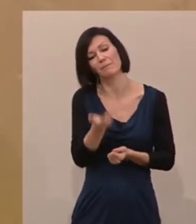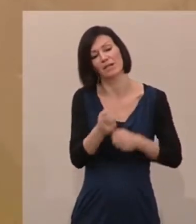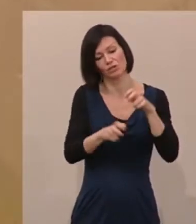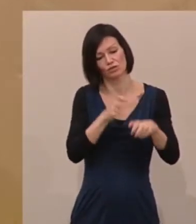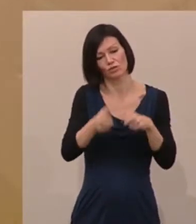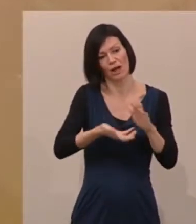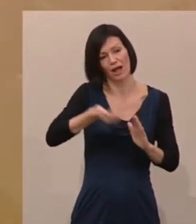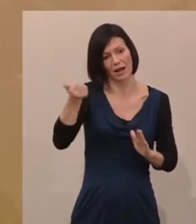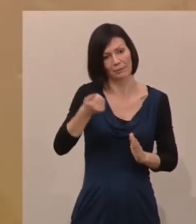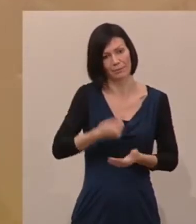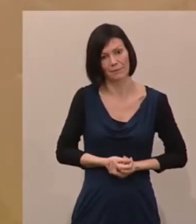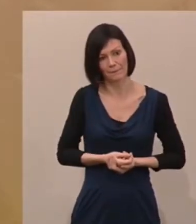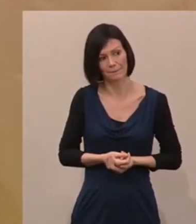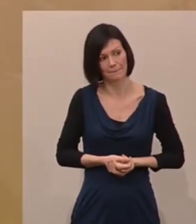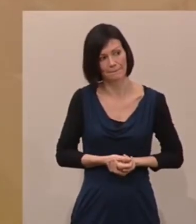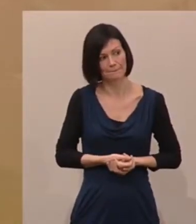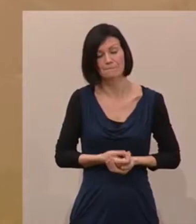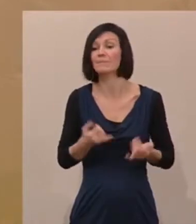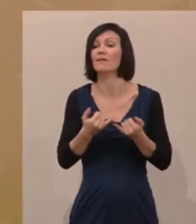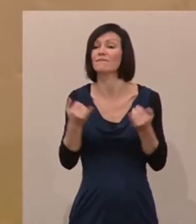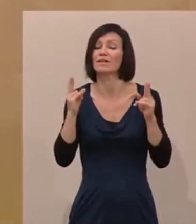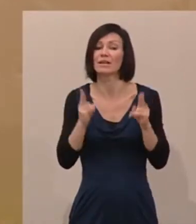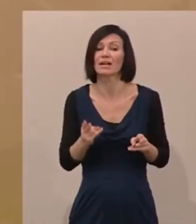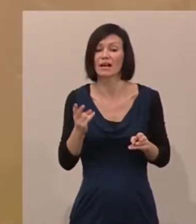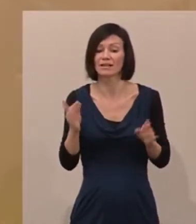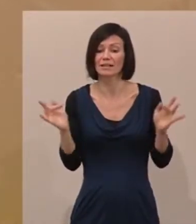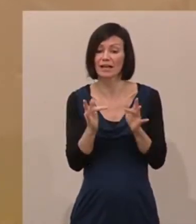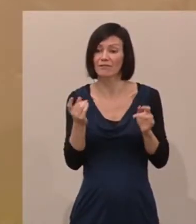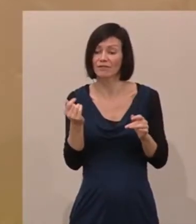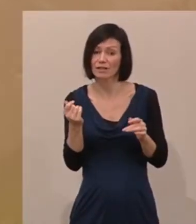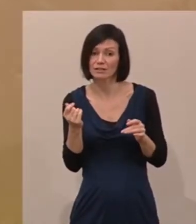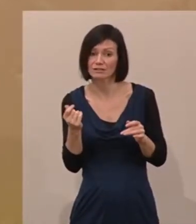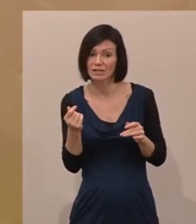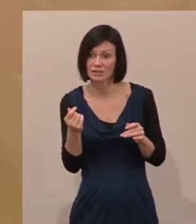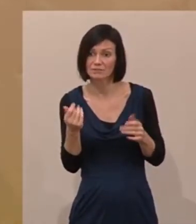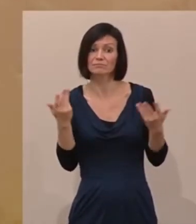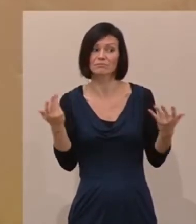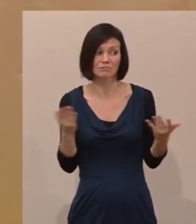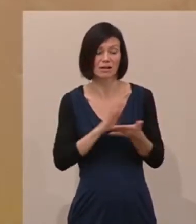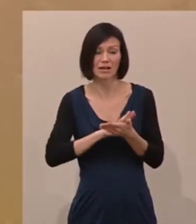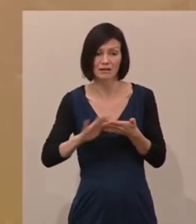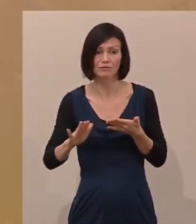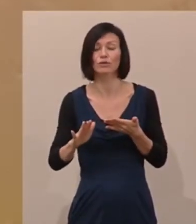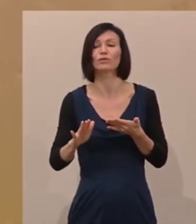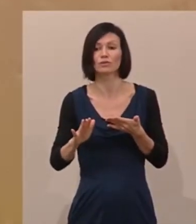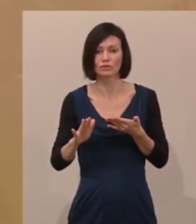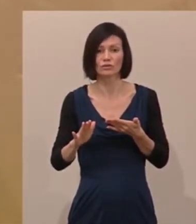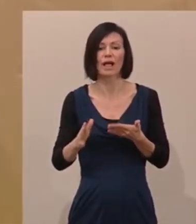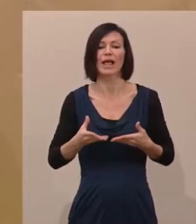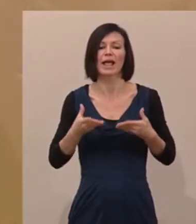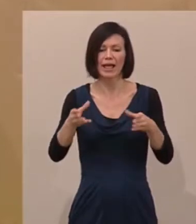dauerhaft und für alle. Und wie finanzieren wir das gegen? Das finanzieren wir gegen durch eine Besteuerung